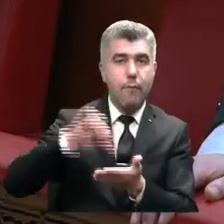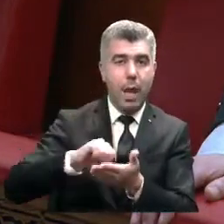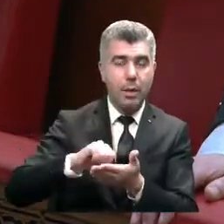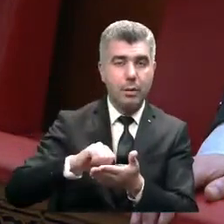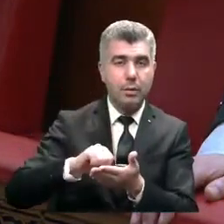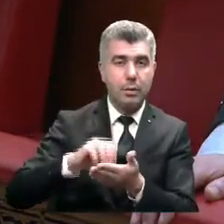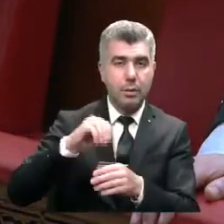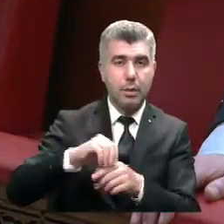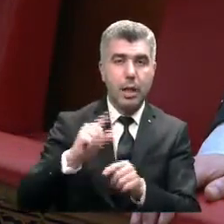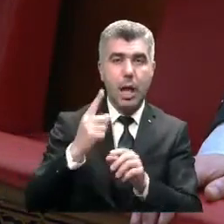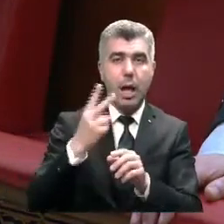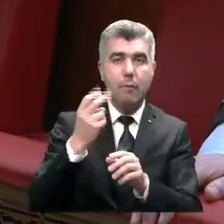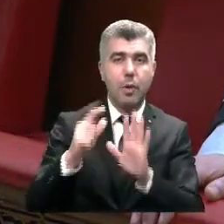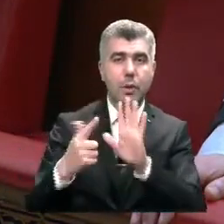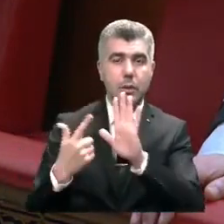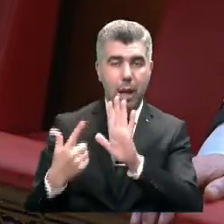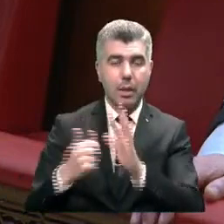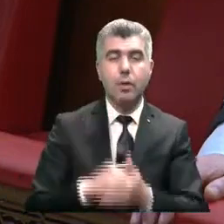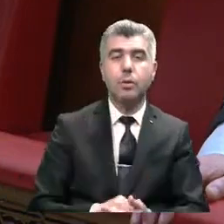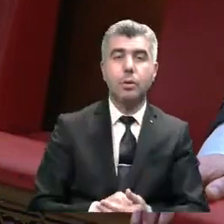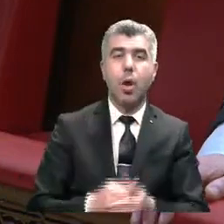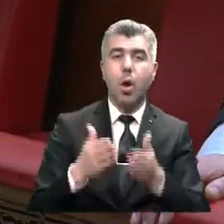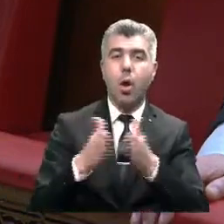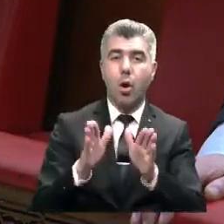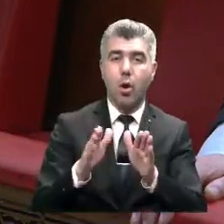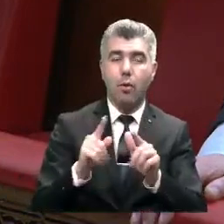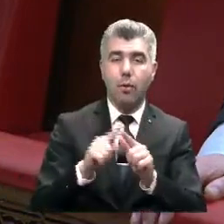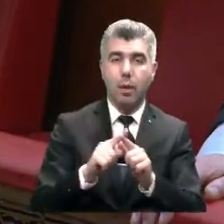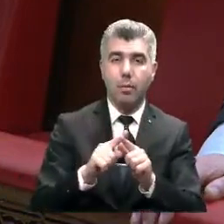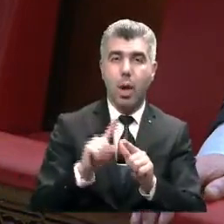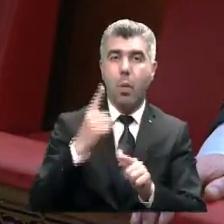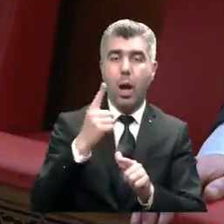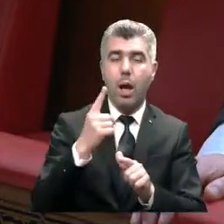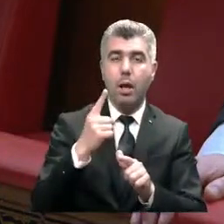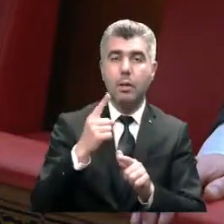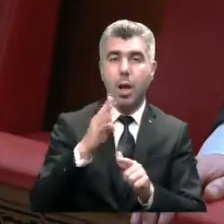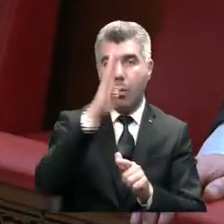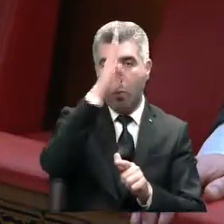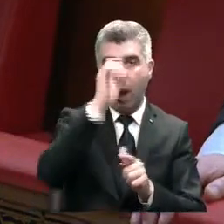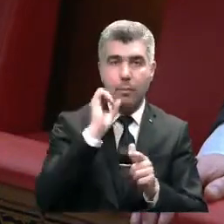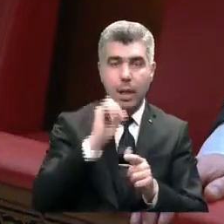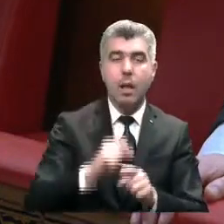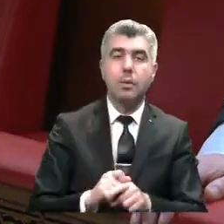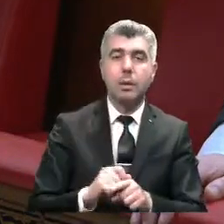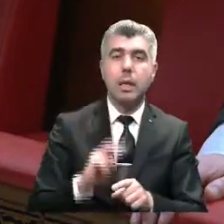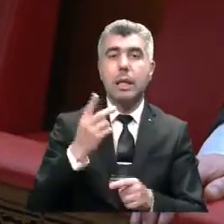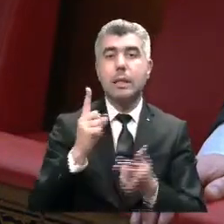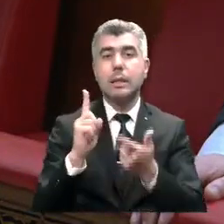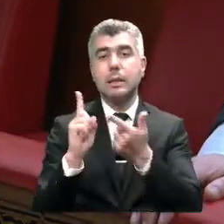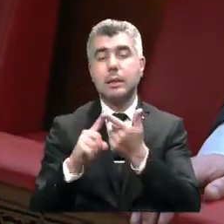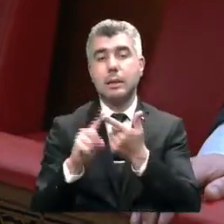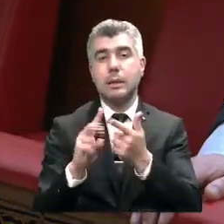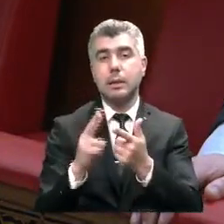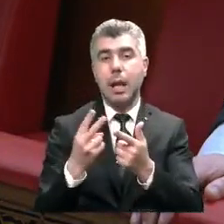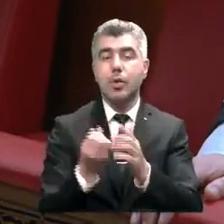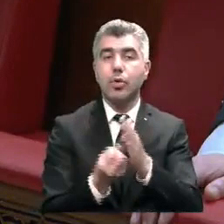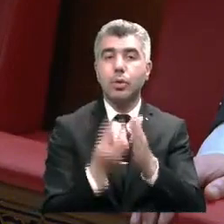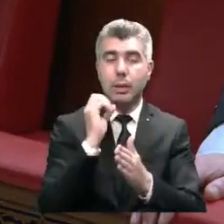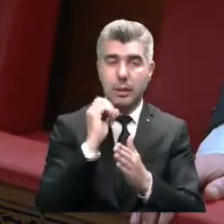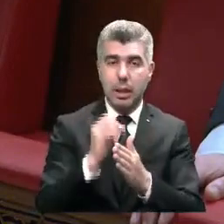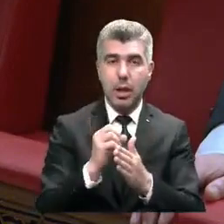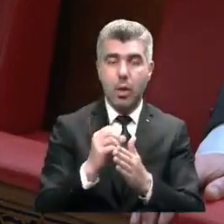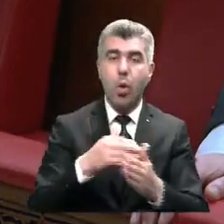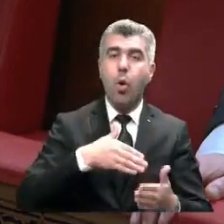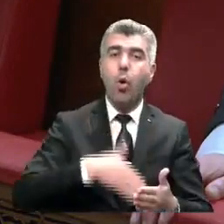2017 خلال 2019 تم فتح المحطه الجويه واحد لمطار محمد الخامس وايضا محطات جدد اخرى بكل من مطرات